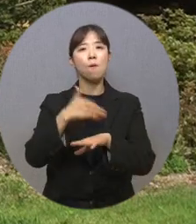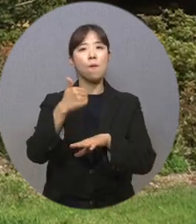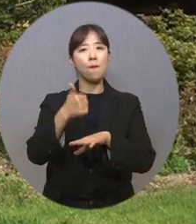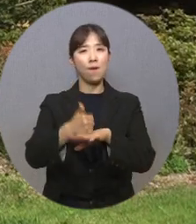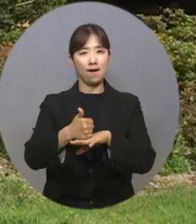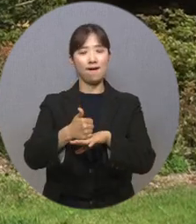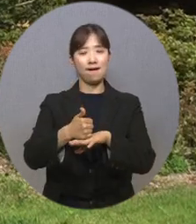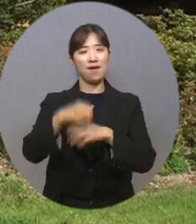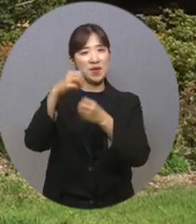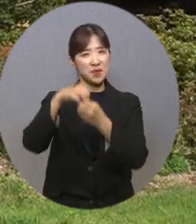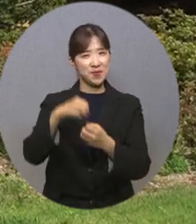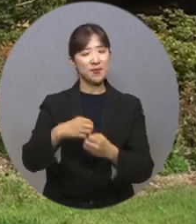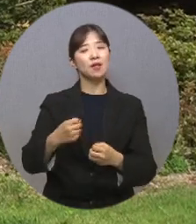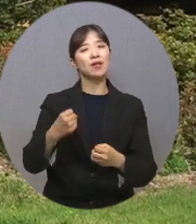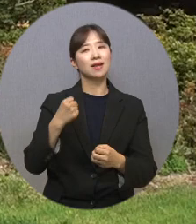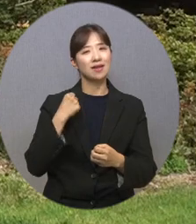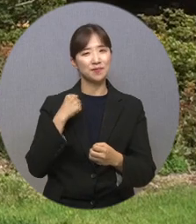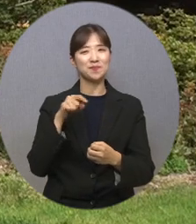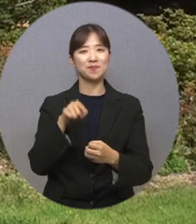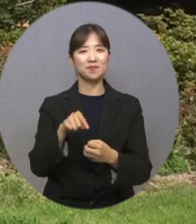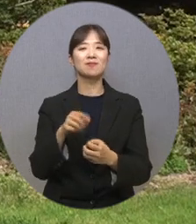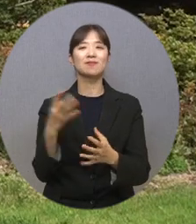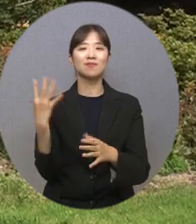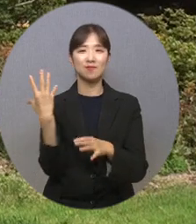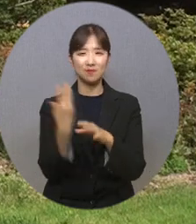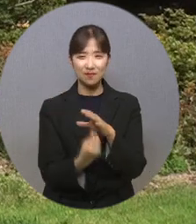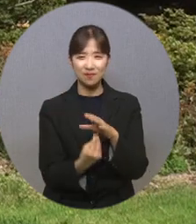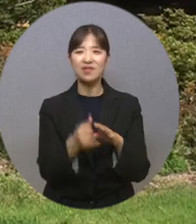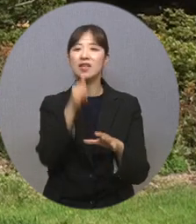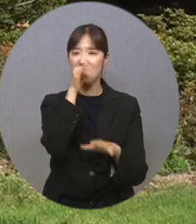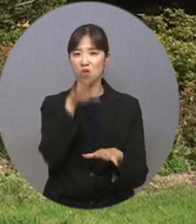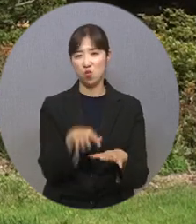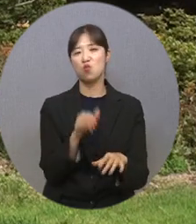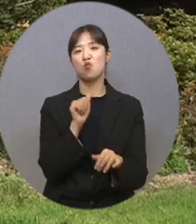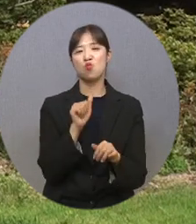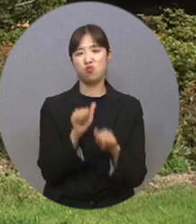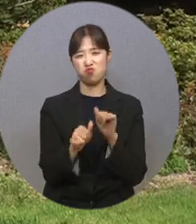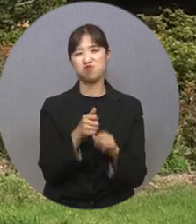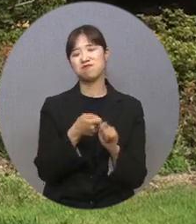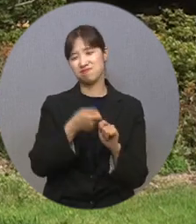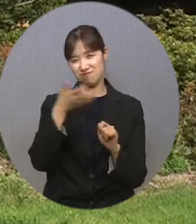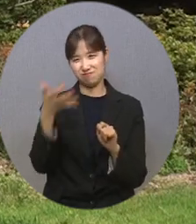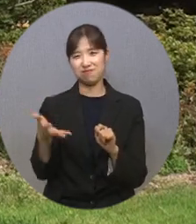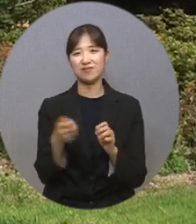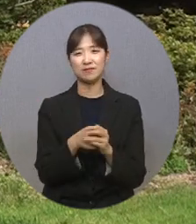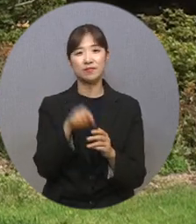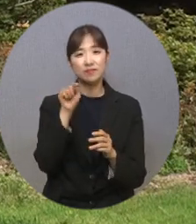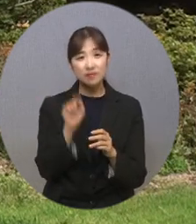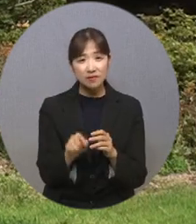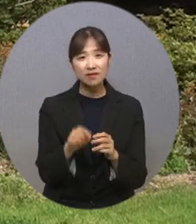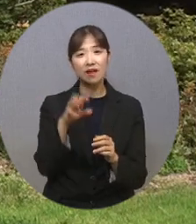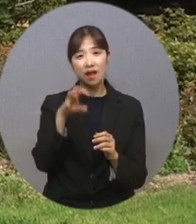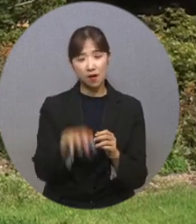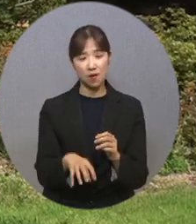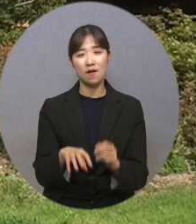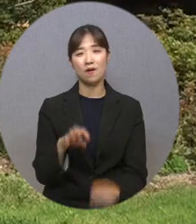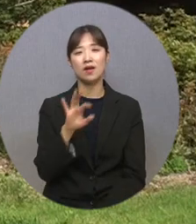서린 그런 곳으로 정평이 나 있습니다. 바로 이 이화장은